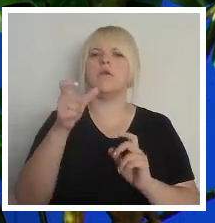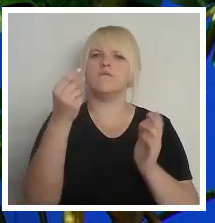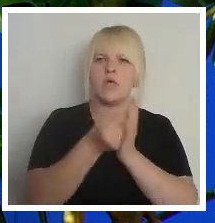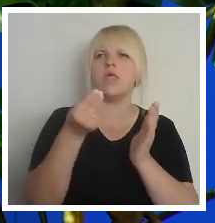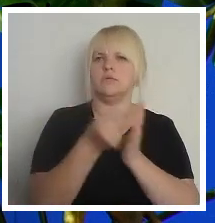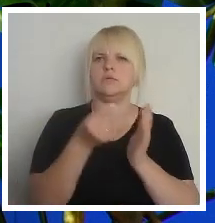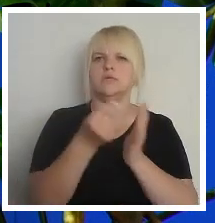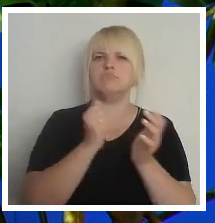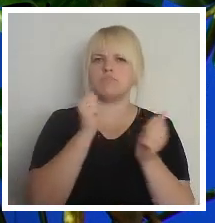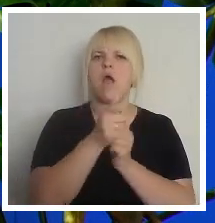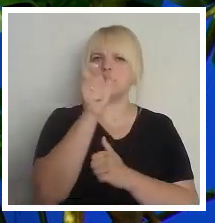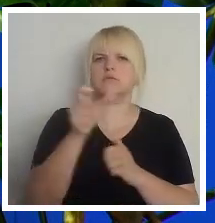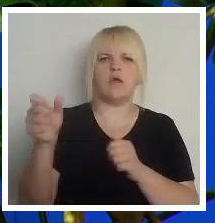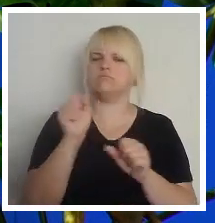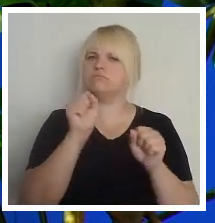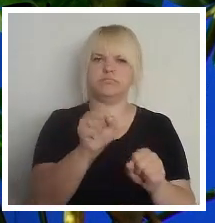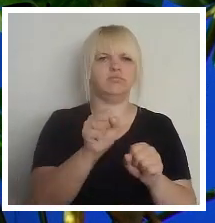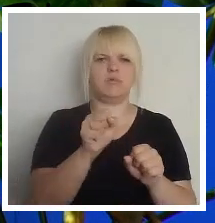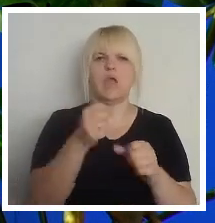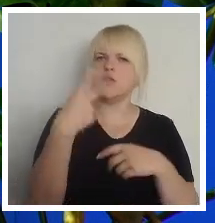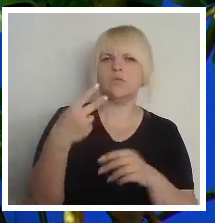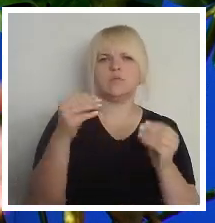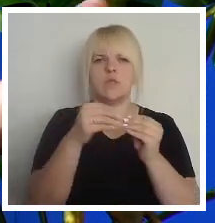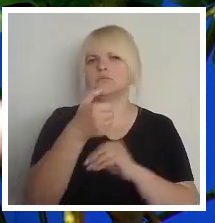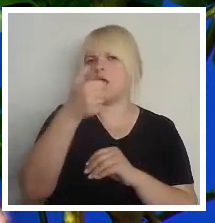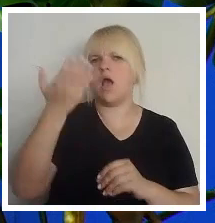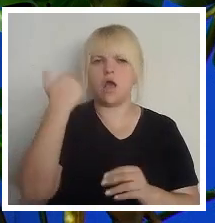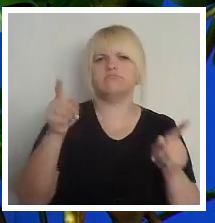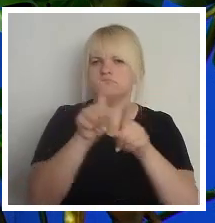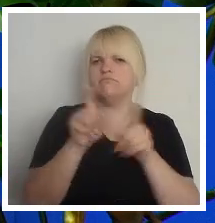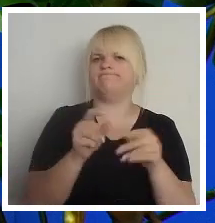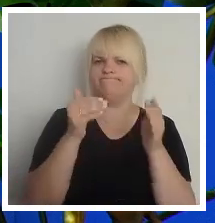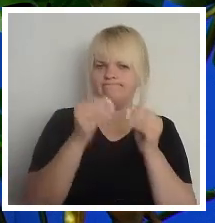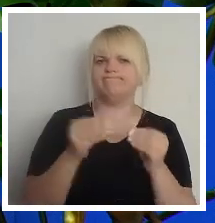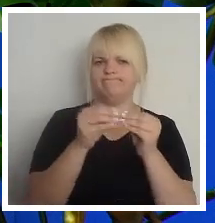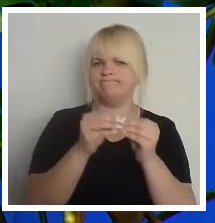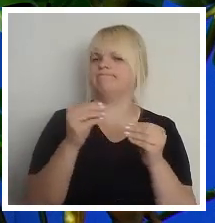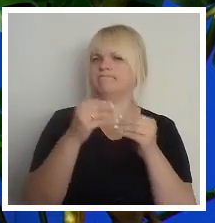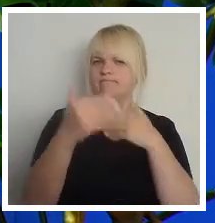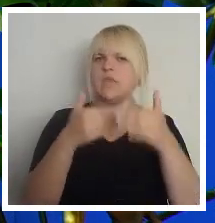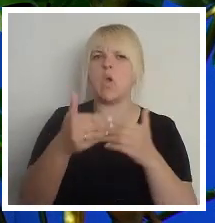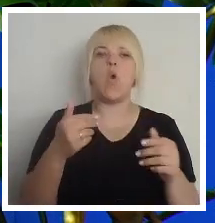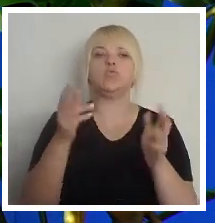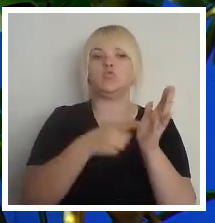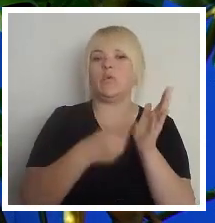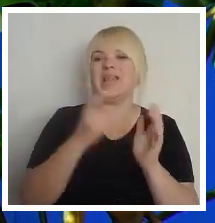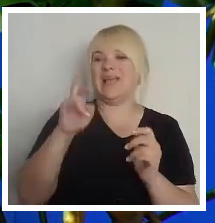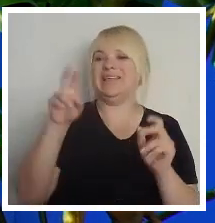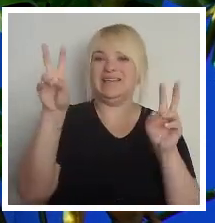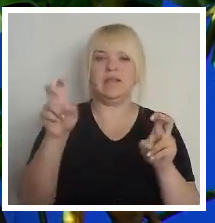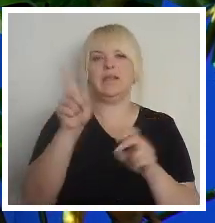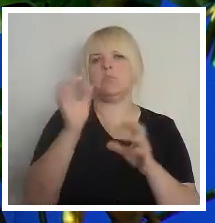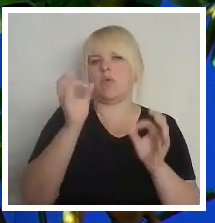viņi pārstāvēja 10 gadus apkaļ vai 20. Un žurnāls ir viens no piemēriem, kādēļ tas ir pareizais